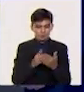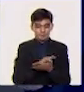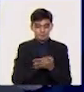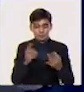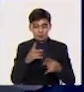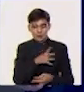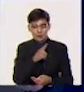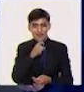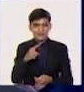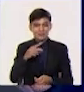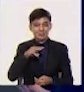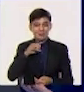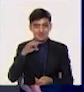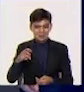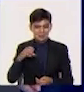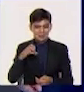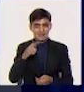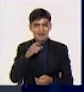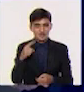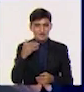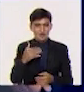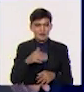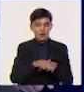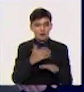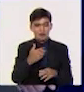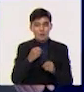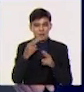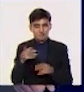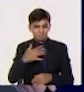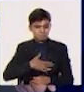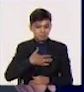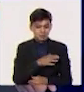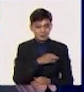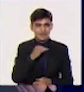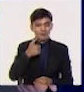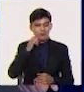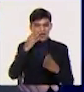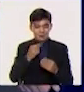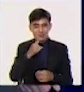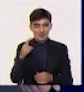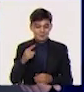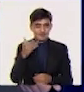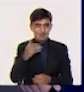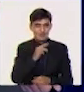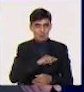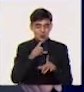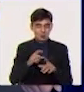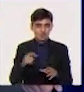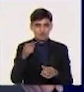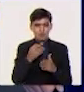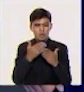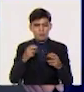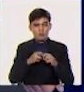деген Қазтрансгаз аймақ компаниясы жұрттың қауіпсіздігіне алаңдаған еді. Дегенмен күні кеше газ мамандары мыңдаған тұрғынның мұңына